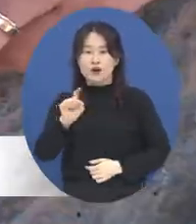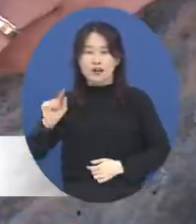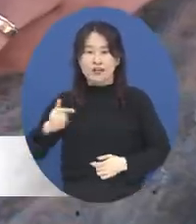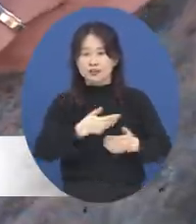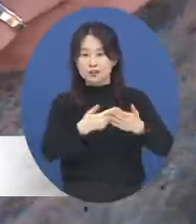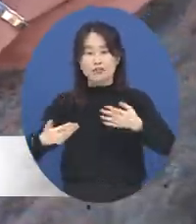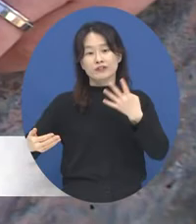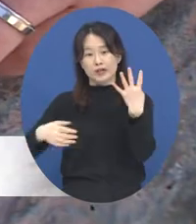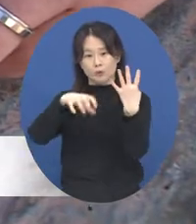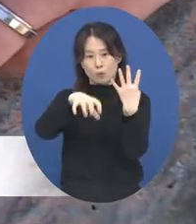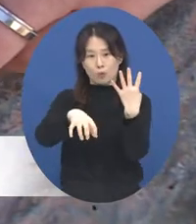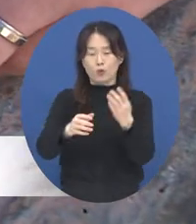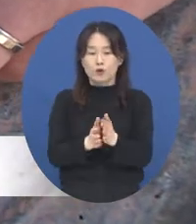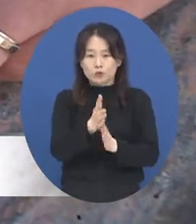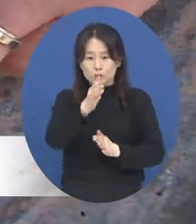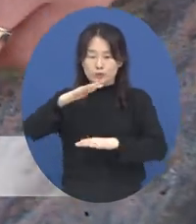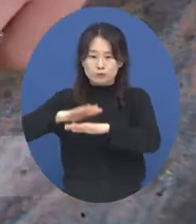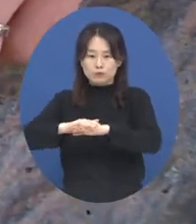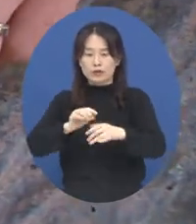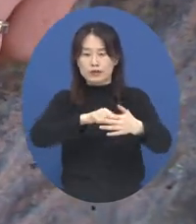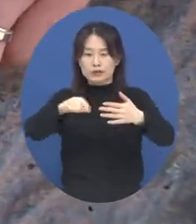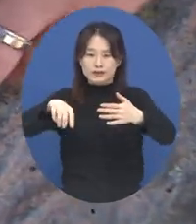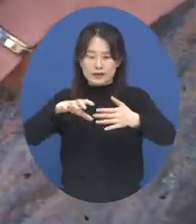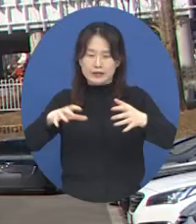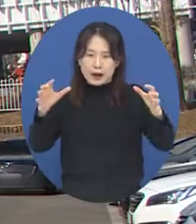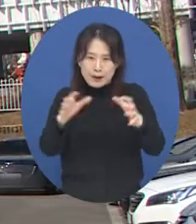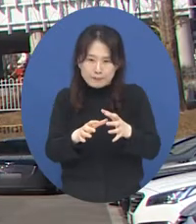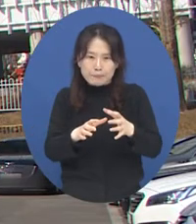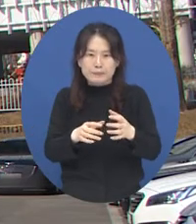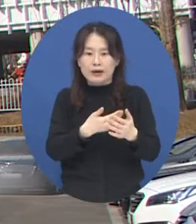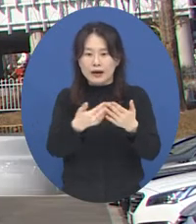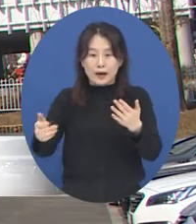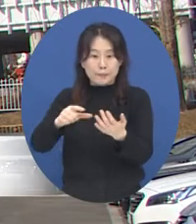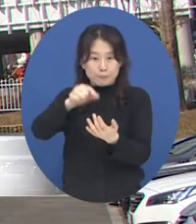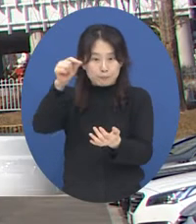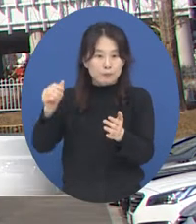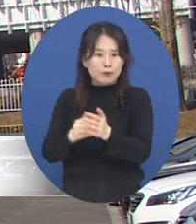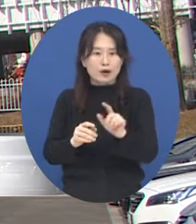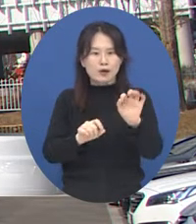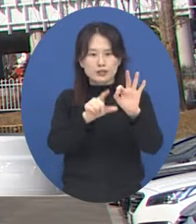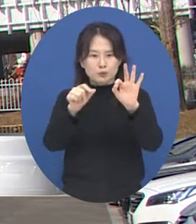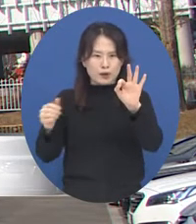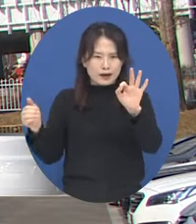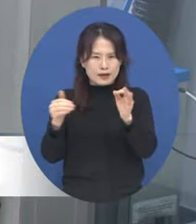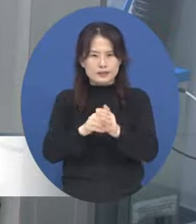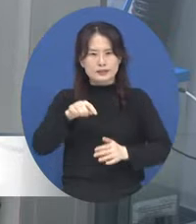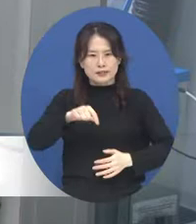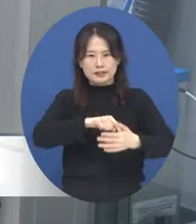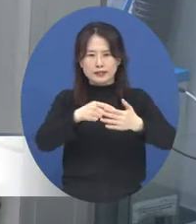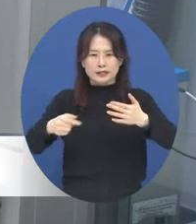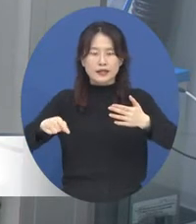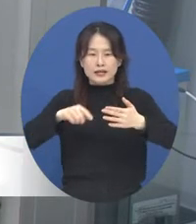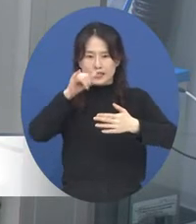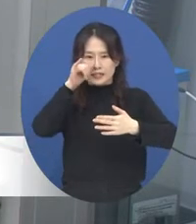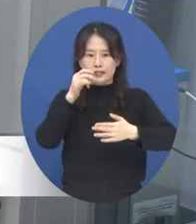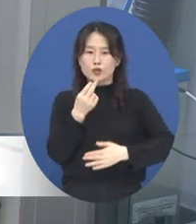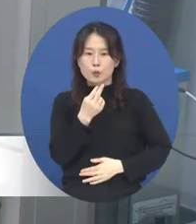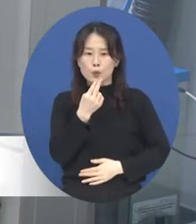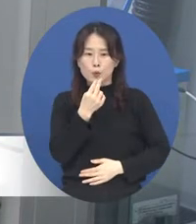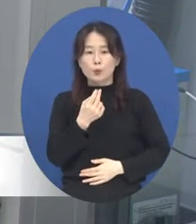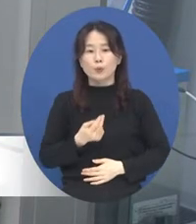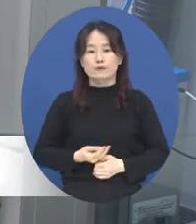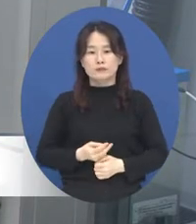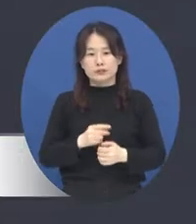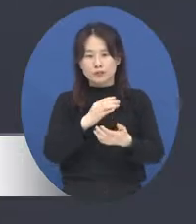농촌, 도농 복합 지역의 하천을 고루 선별했습니다. 오는 10월까지 하천수에 있는 미세 플라스틱 종류와 함량을